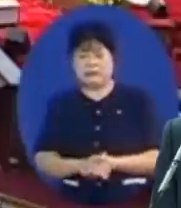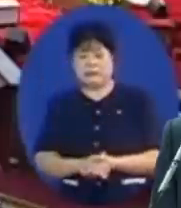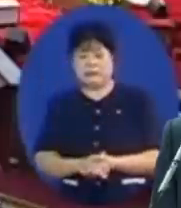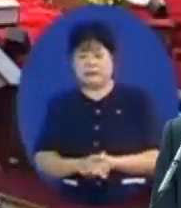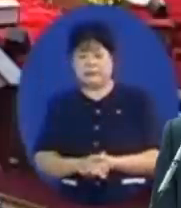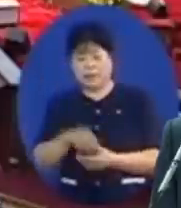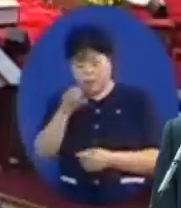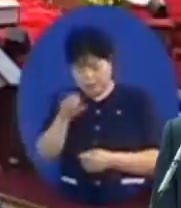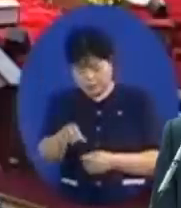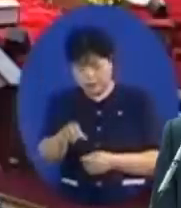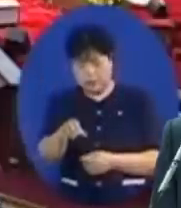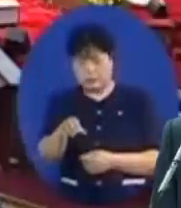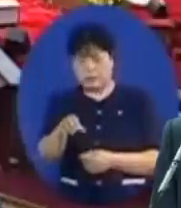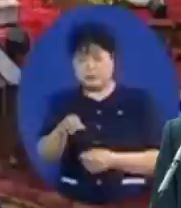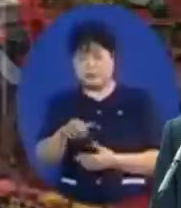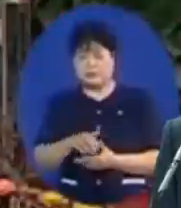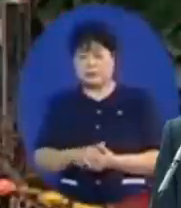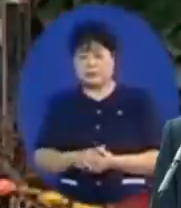목사님 앞에서